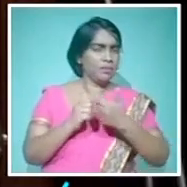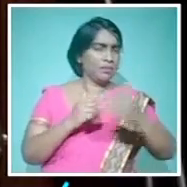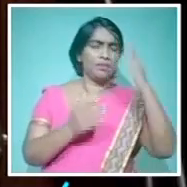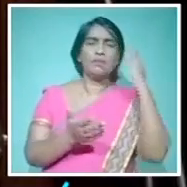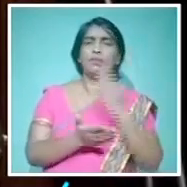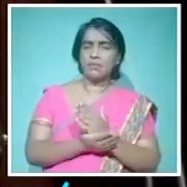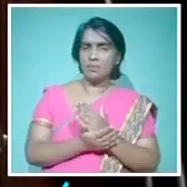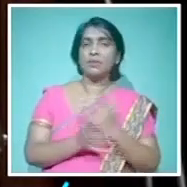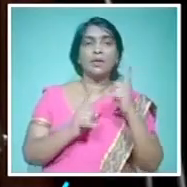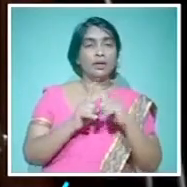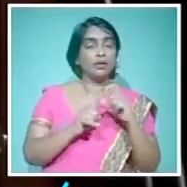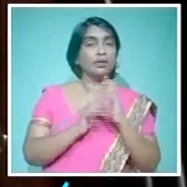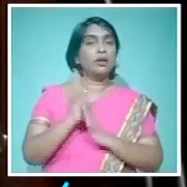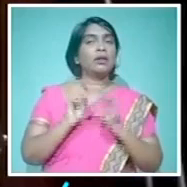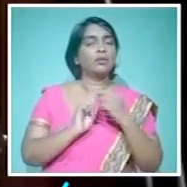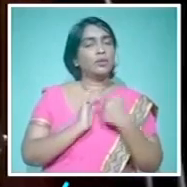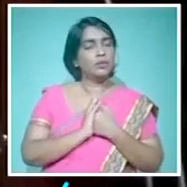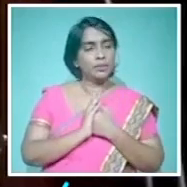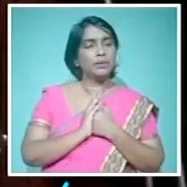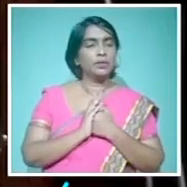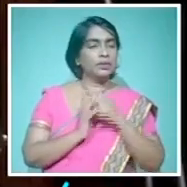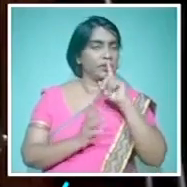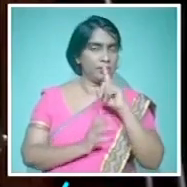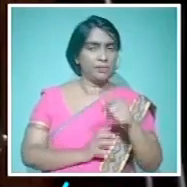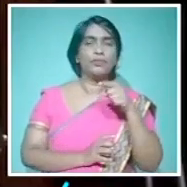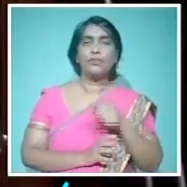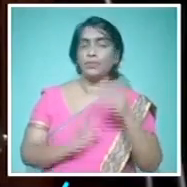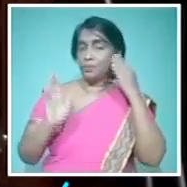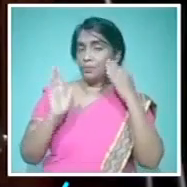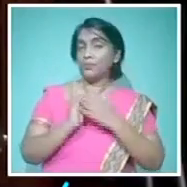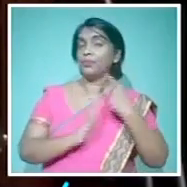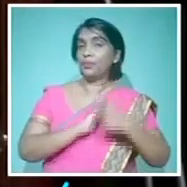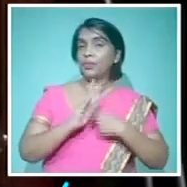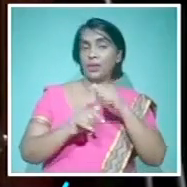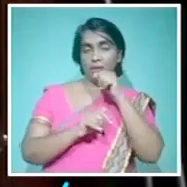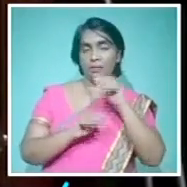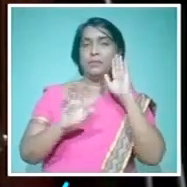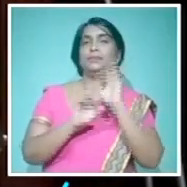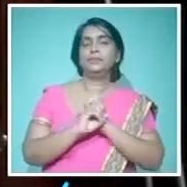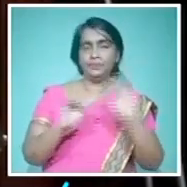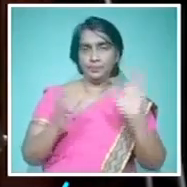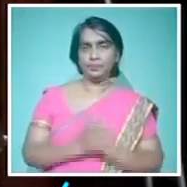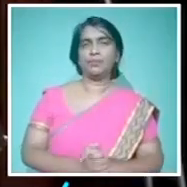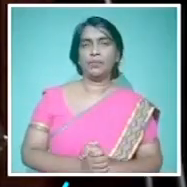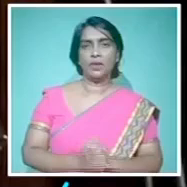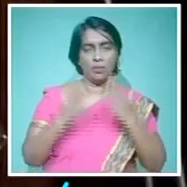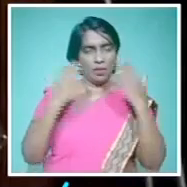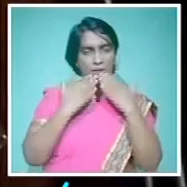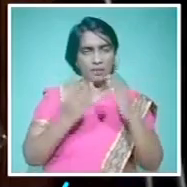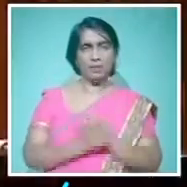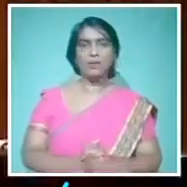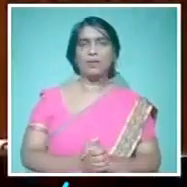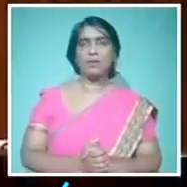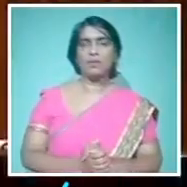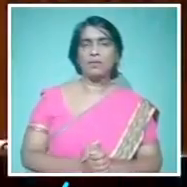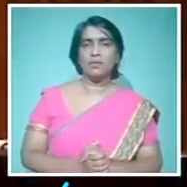නවත්තන්න ඕන ඒ නිසා අධ්‍යාපන ඇමතිතුමාගෙන් මම ගෞරවයෙන් අපේක්ෂා කරනවා මේ පිළිබඳව රටට ඉතා පැහැදිලි ප්‍රකාශයක් සිදු කරන්න කියලා බොහොම ස්තුතියි කරු